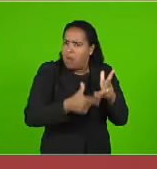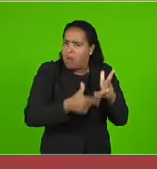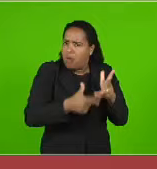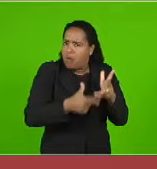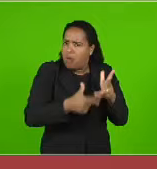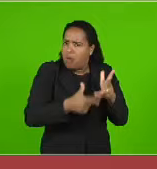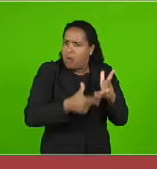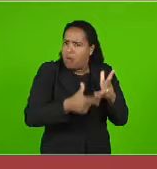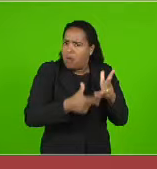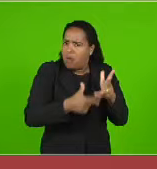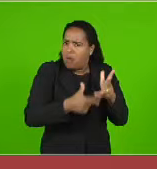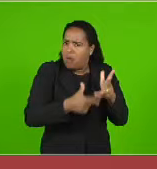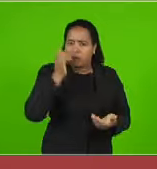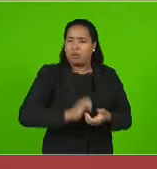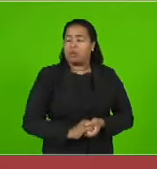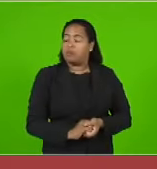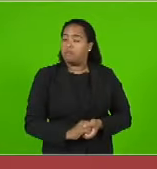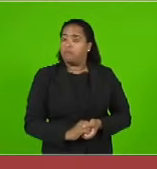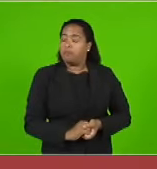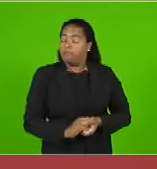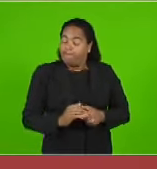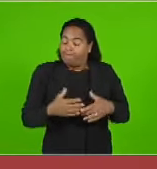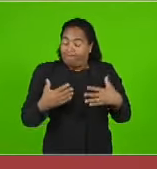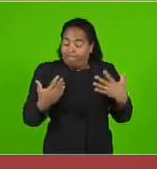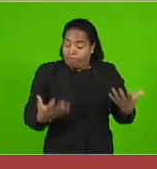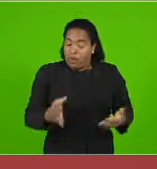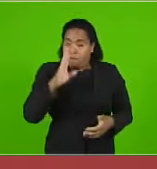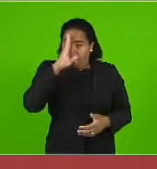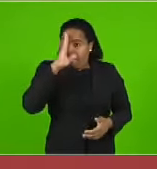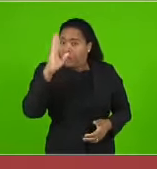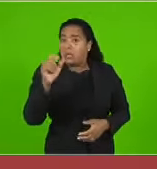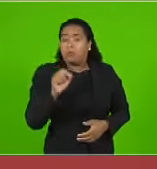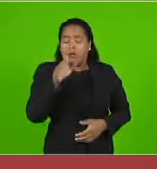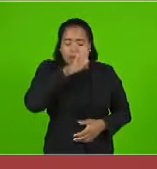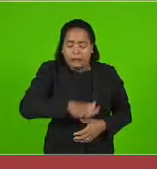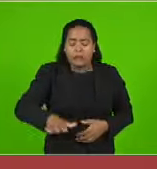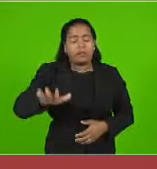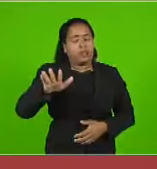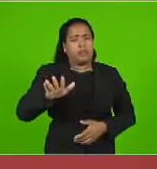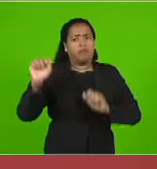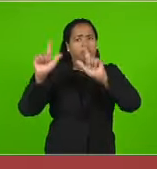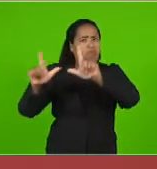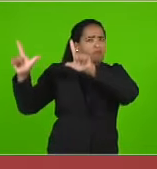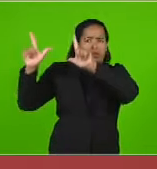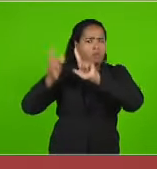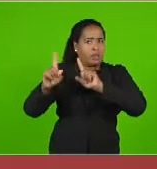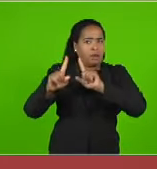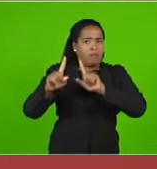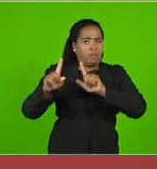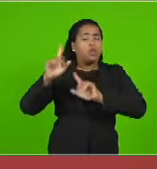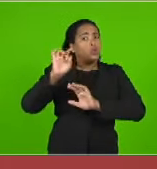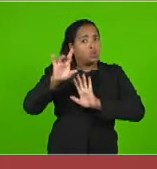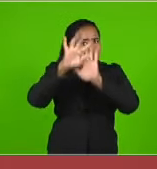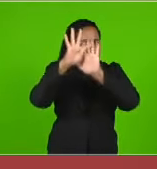беззаконие, которые разрушают семьи, прежде всего, охлаждение любви, делая жертвами даже беззащитных